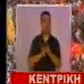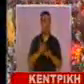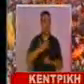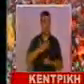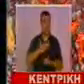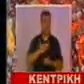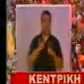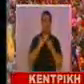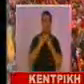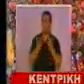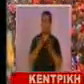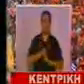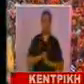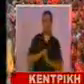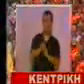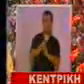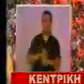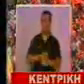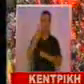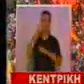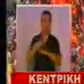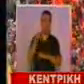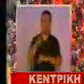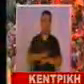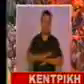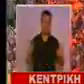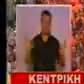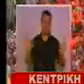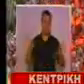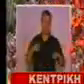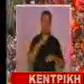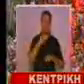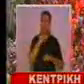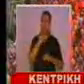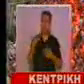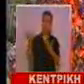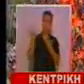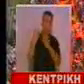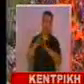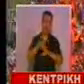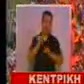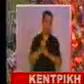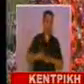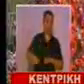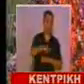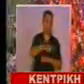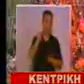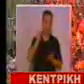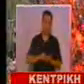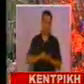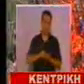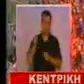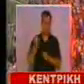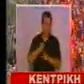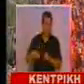μπορεί να στηρίξει ένα νέο ΠΑΣΟΚ. Δεν μπορεί να εξαπατηθεί ο εργαζόμενος λαός για μια ακόμη φορά.